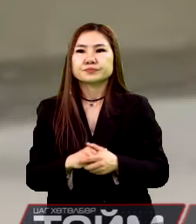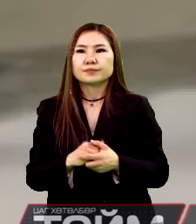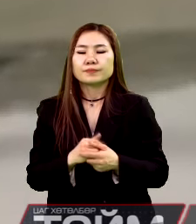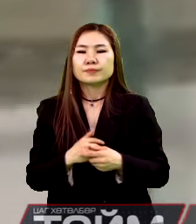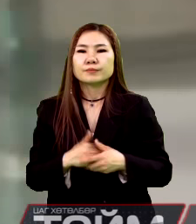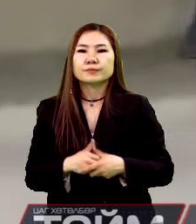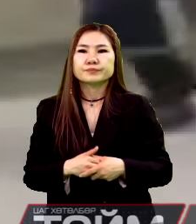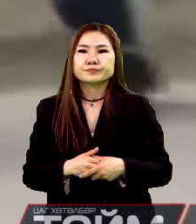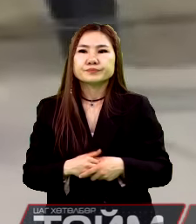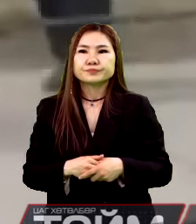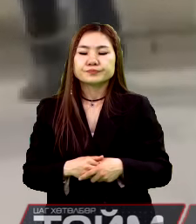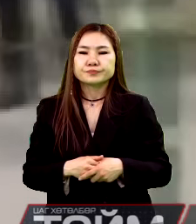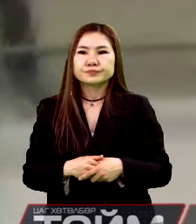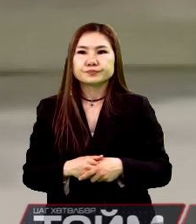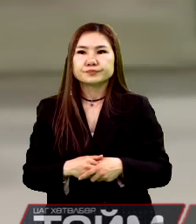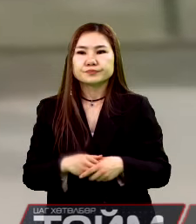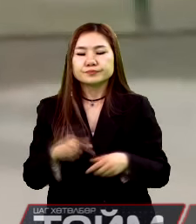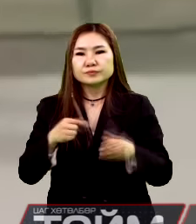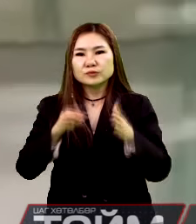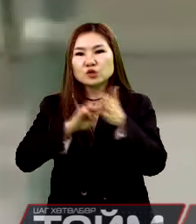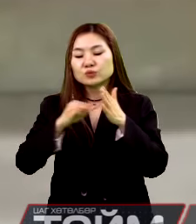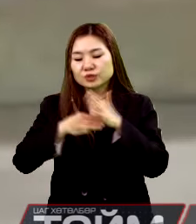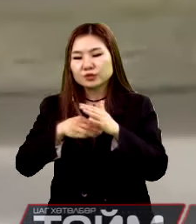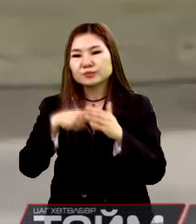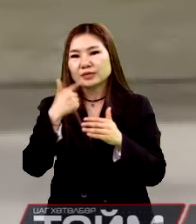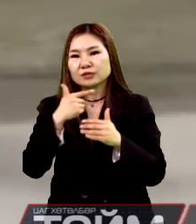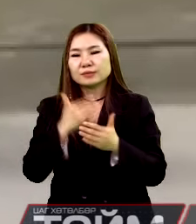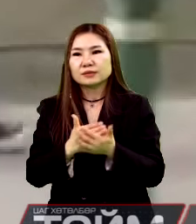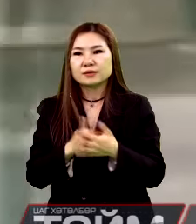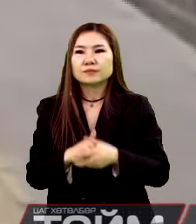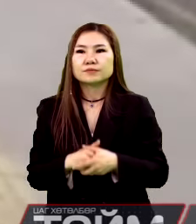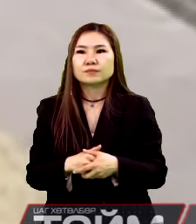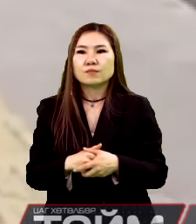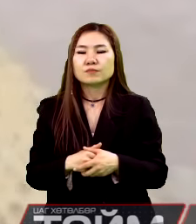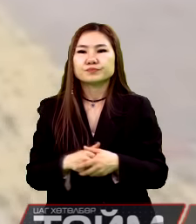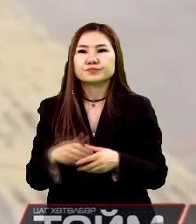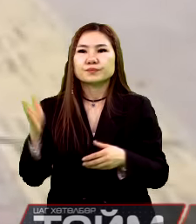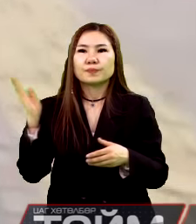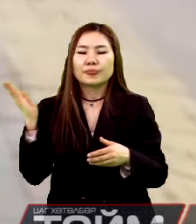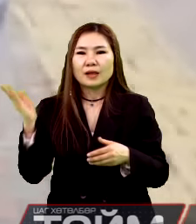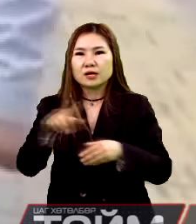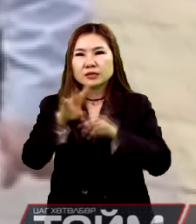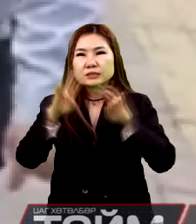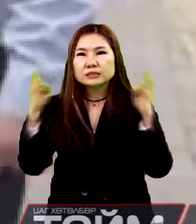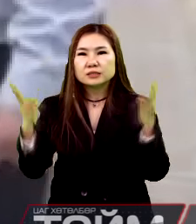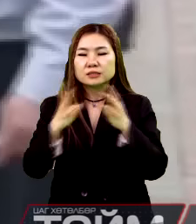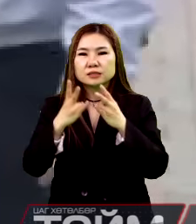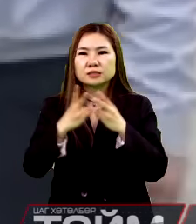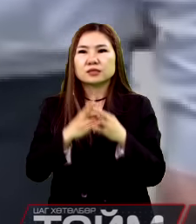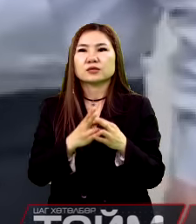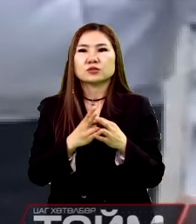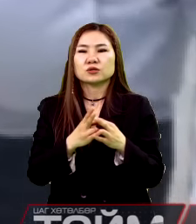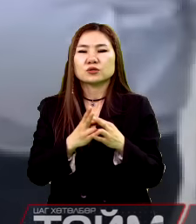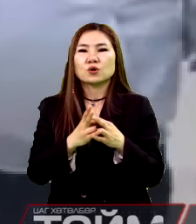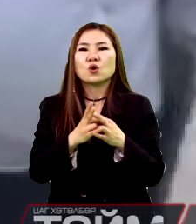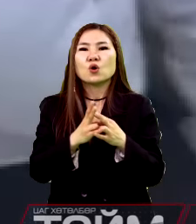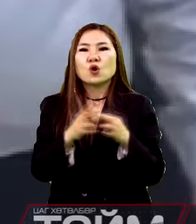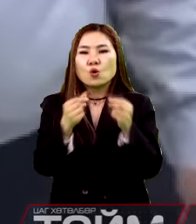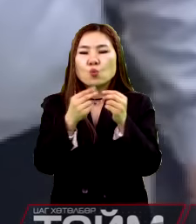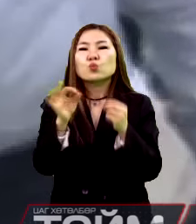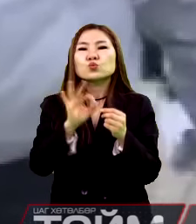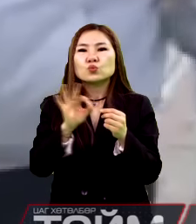Яасан бэ гэсэн ийм одоогор бид нар төлөвлөсөн юм ярьж байгаа. Энэ ингээд ийм нийтийн зориултаа